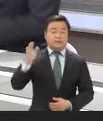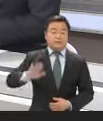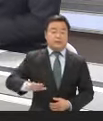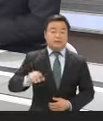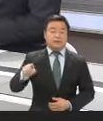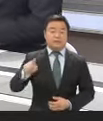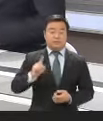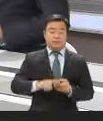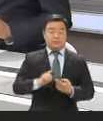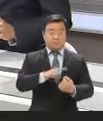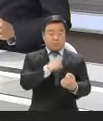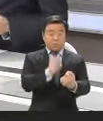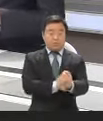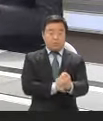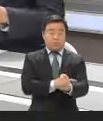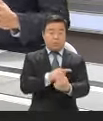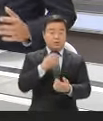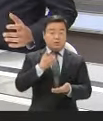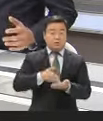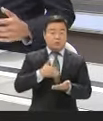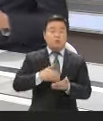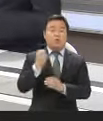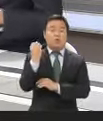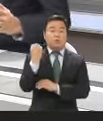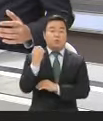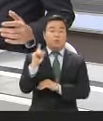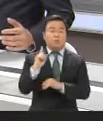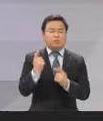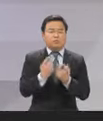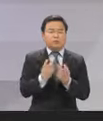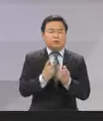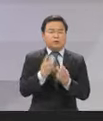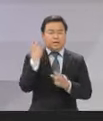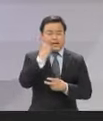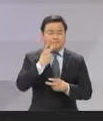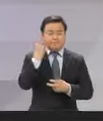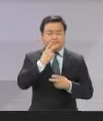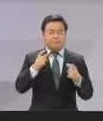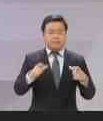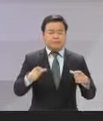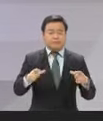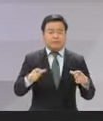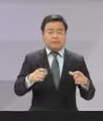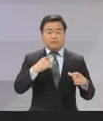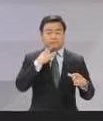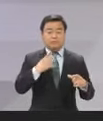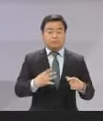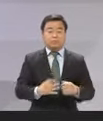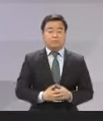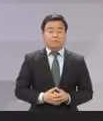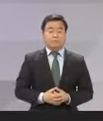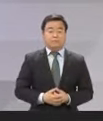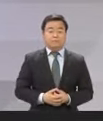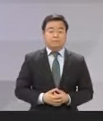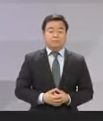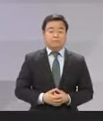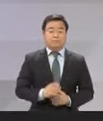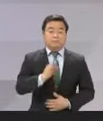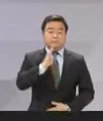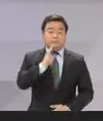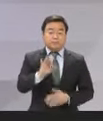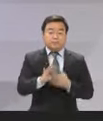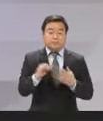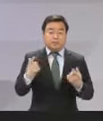이 알 권리라는 거는 언론의 어떤 감시적인 기능 안에서만 주안돼야 된다 이런 얘기 아닙니까? 그렇습니다. 네. 그렇다면 좀